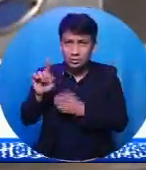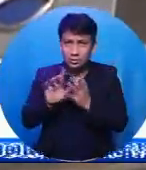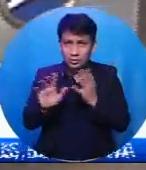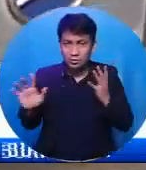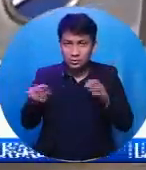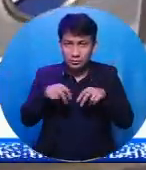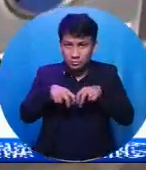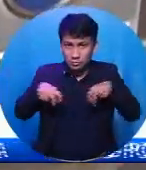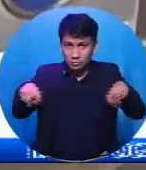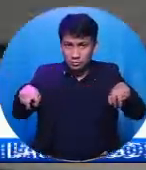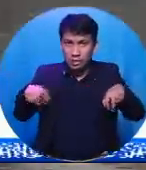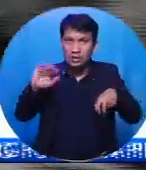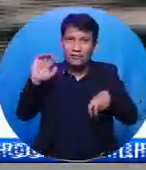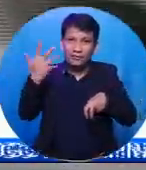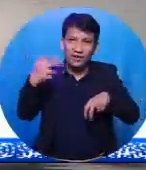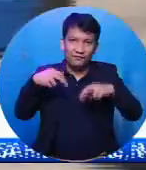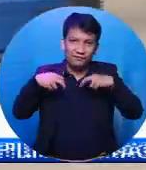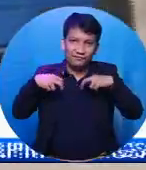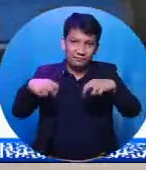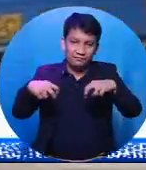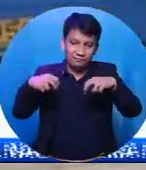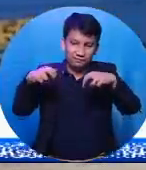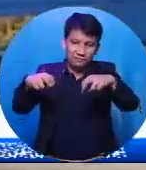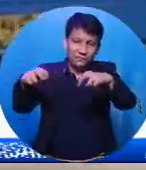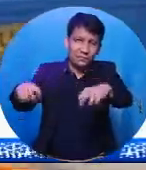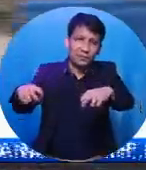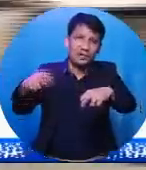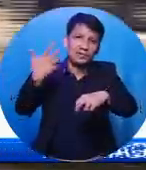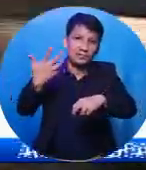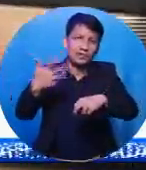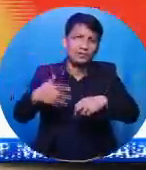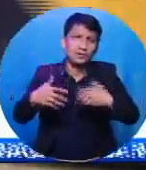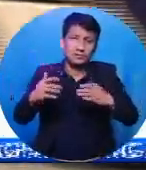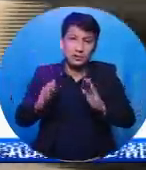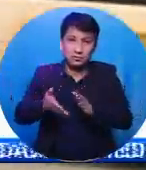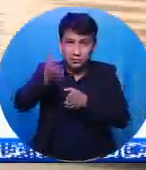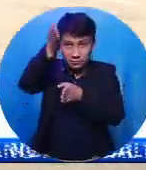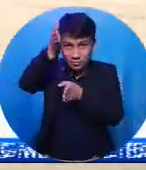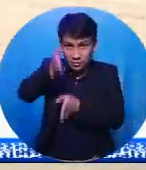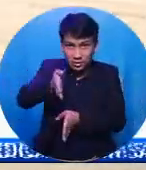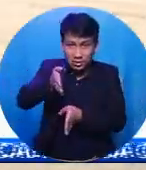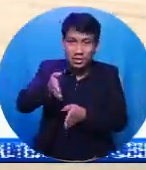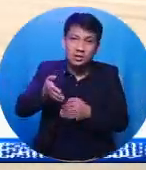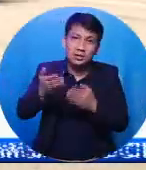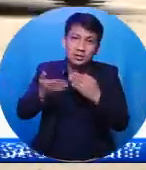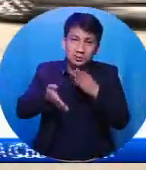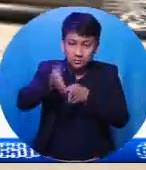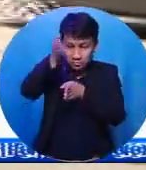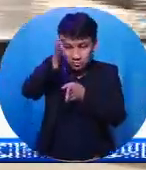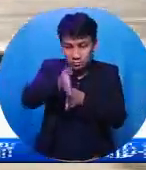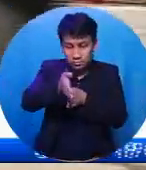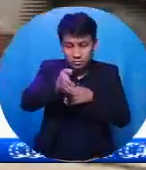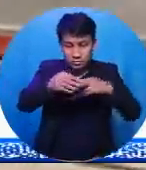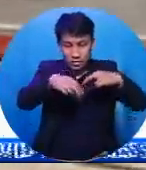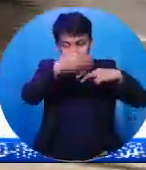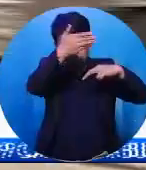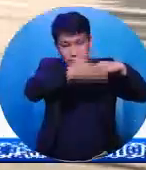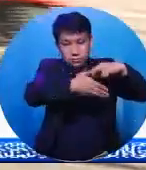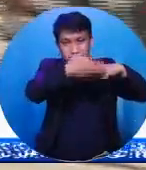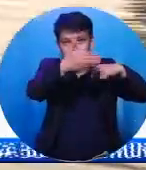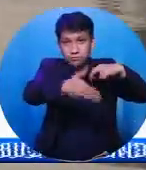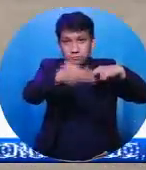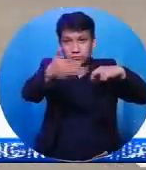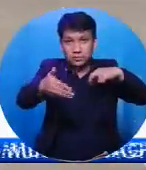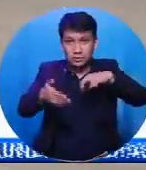ng upuan, 5 na lang ngayon. May nakaharap ding plastic barrier o nakaharang na plastic barrier sa pagitan ng mga pasahero. Bukod pa